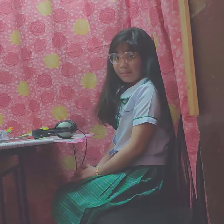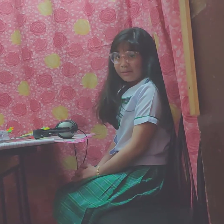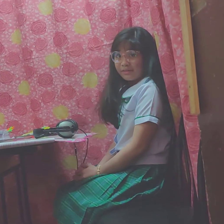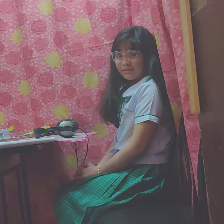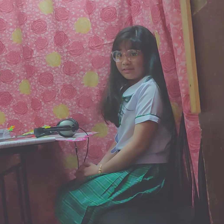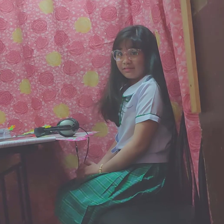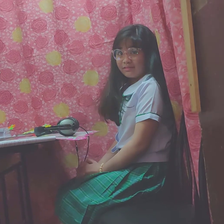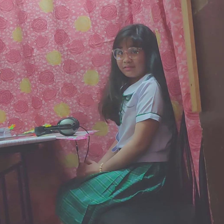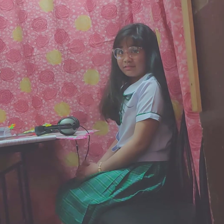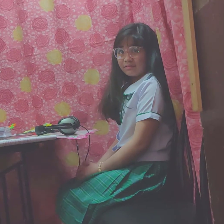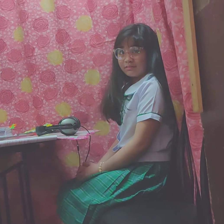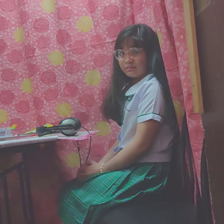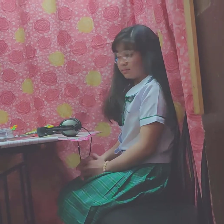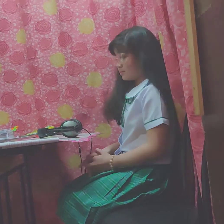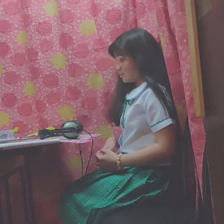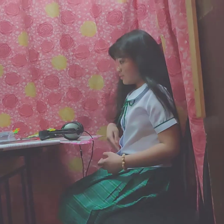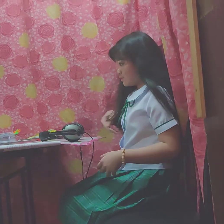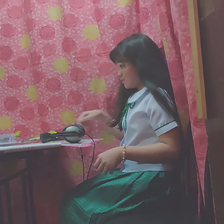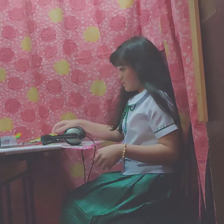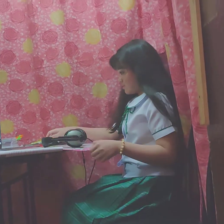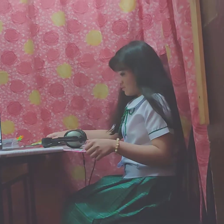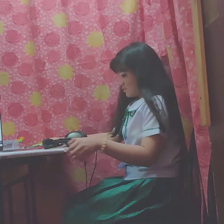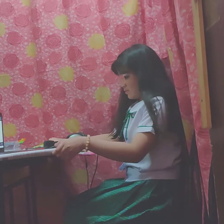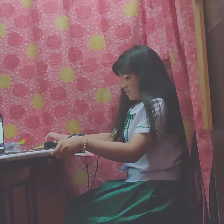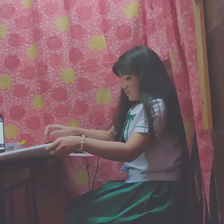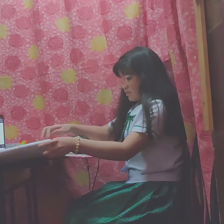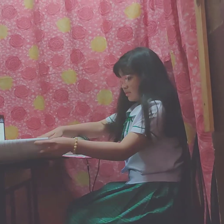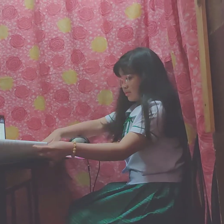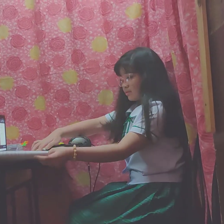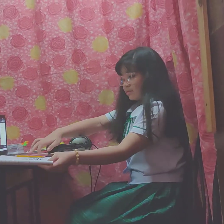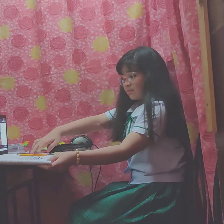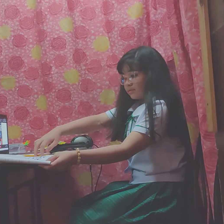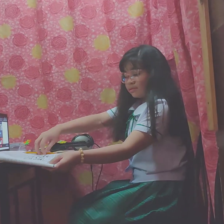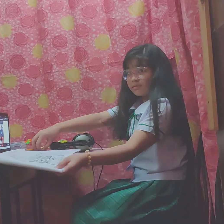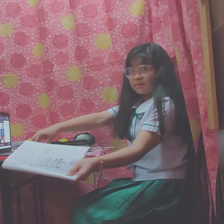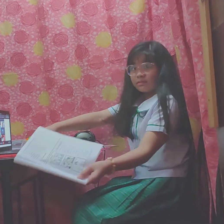di ba? Pakita nga nung modules mo, anak.